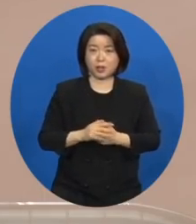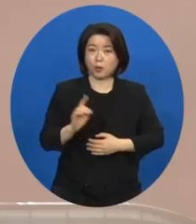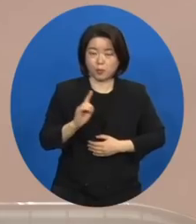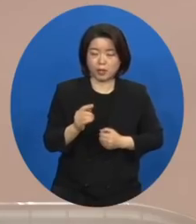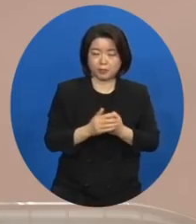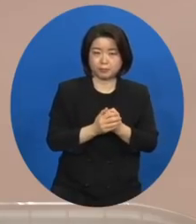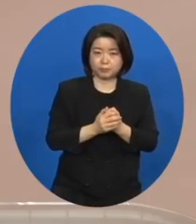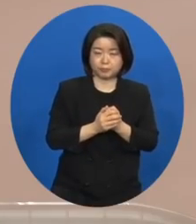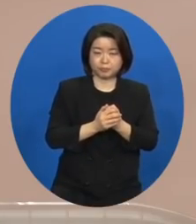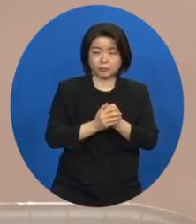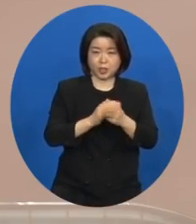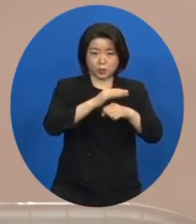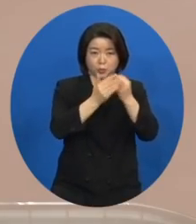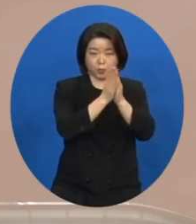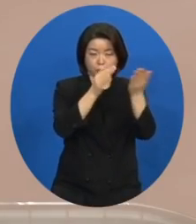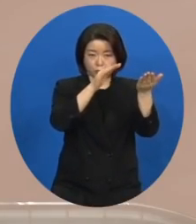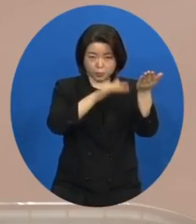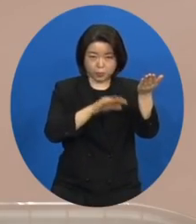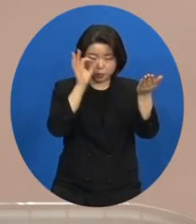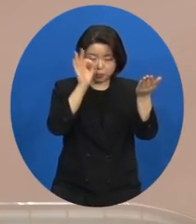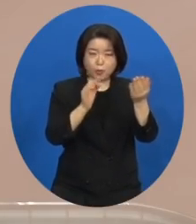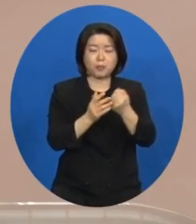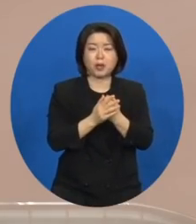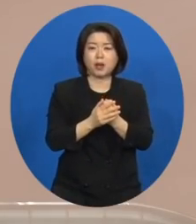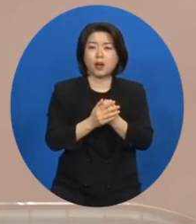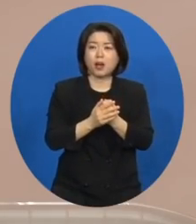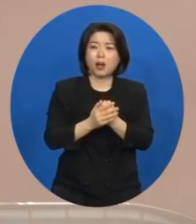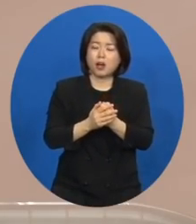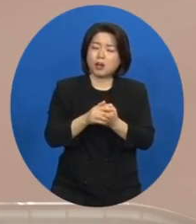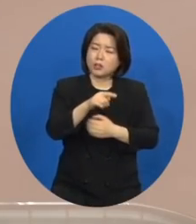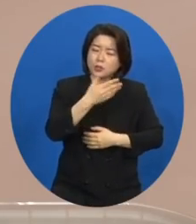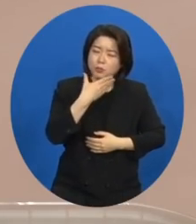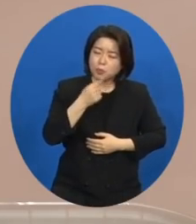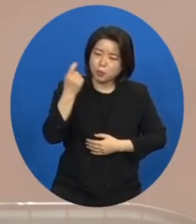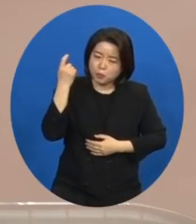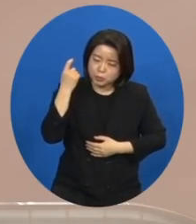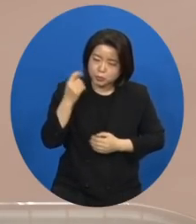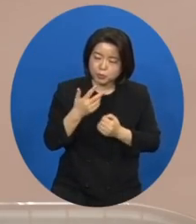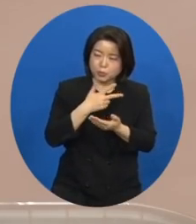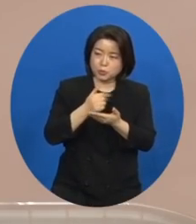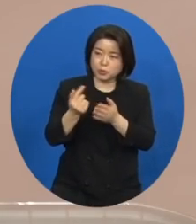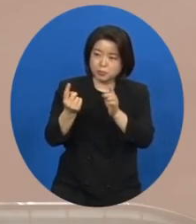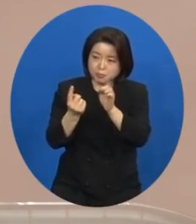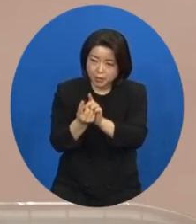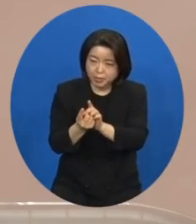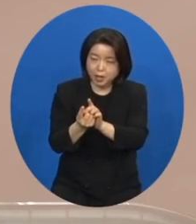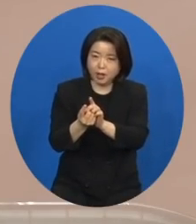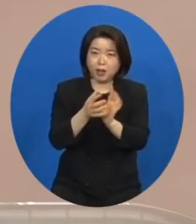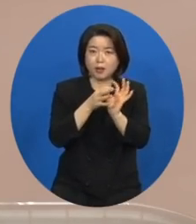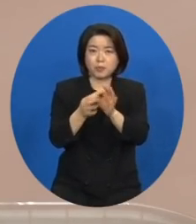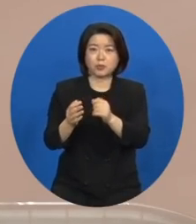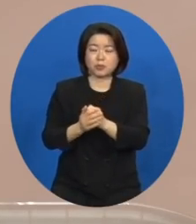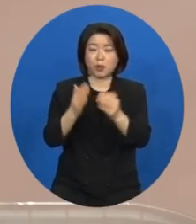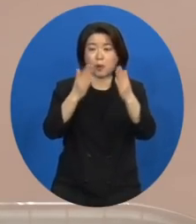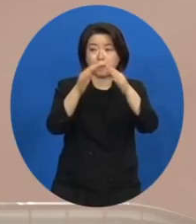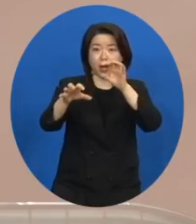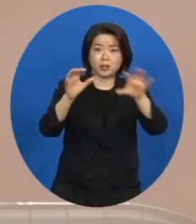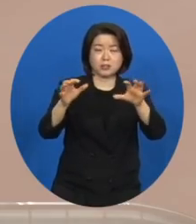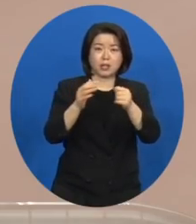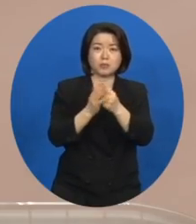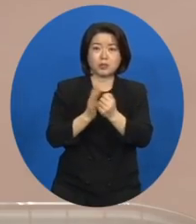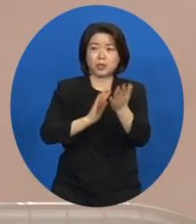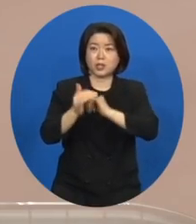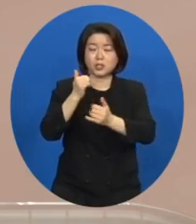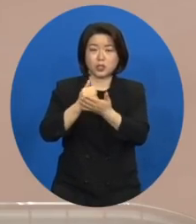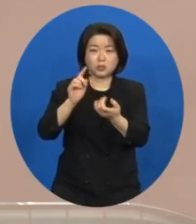후반부에 보면요 이 여인이 복음을 듣고 줄 만나면서 어떻게 합니까 마을 사람들에게 예수님을 증가하지 그러면서 그